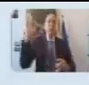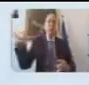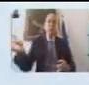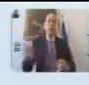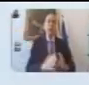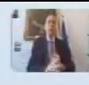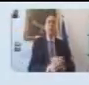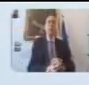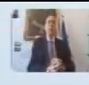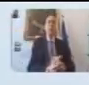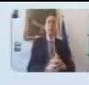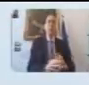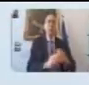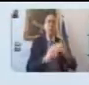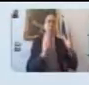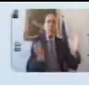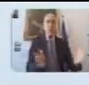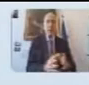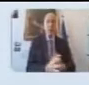ditelo al commissario, ditelo